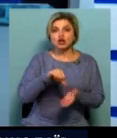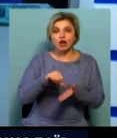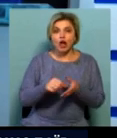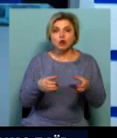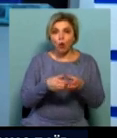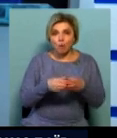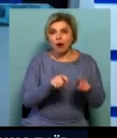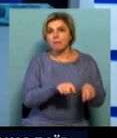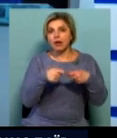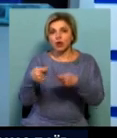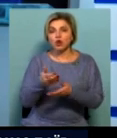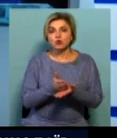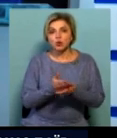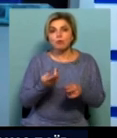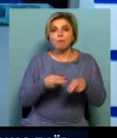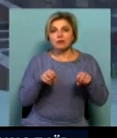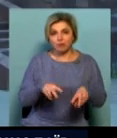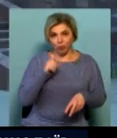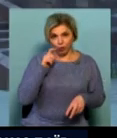передали співробітникам Служби безпеки України.